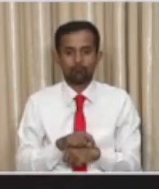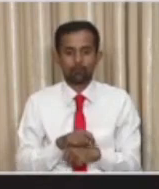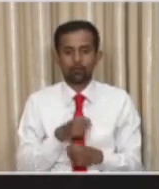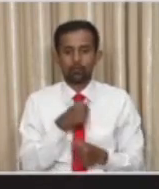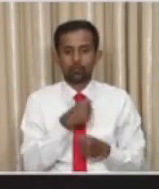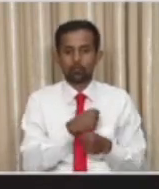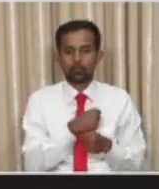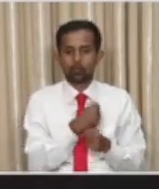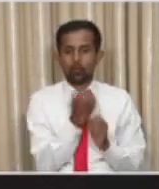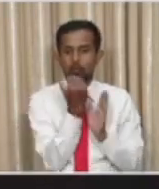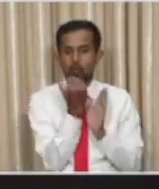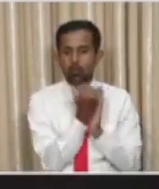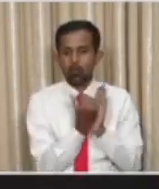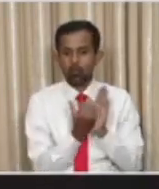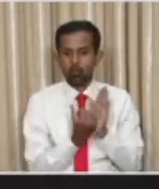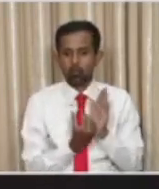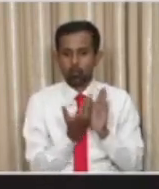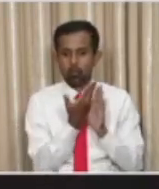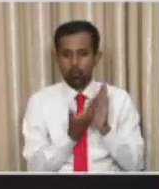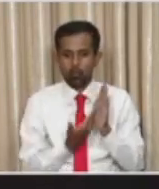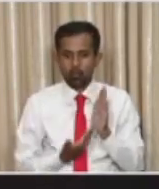ක්‍රම ව්‍යවස්ථාවේ